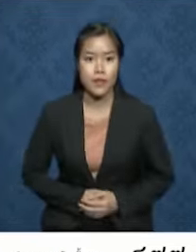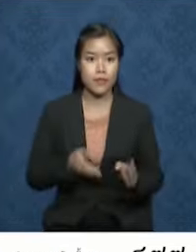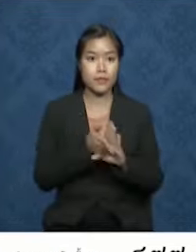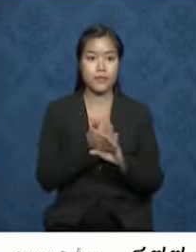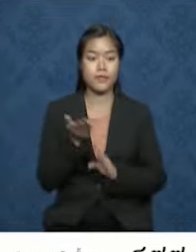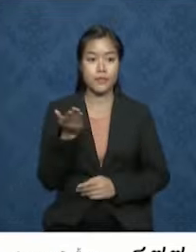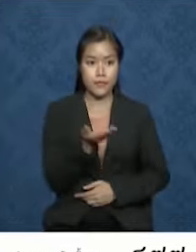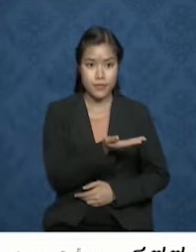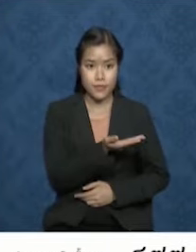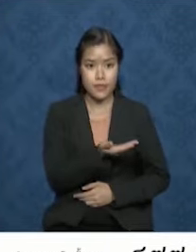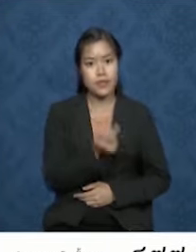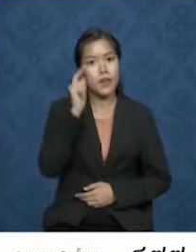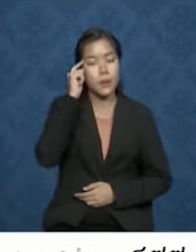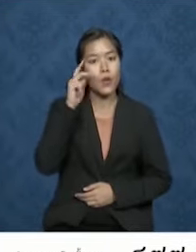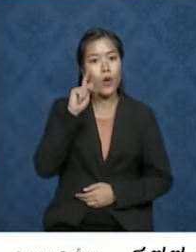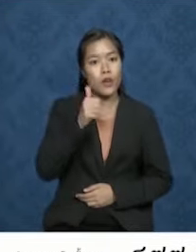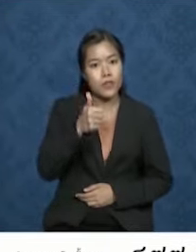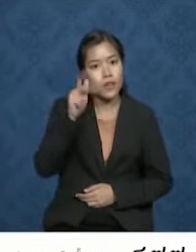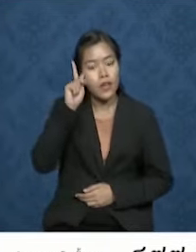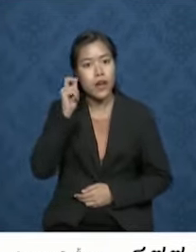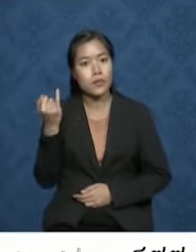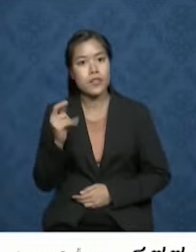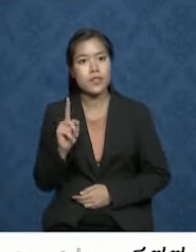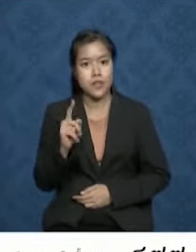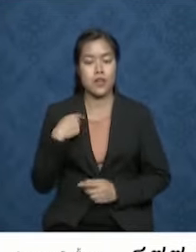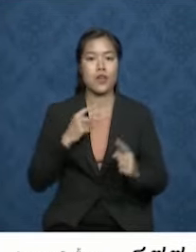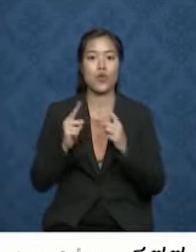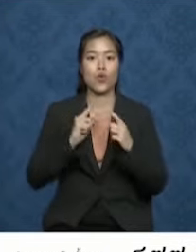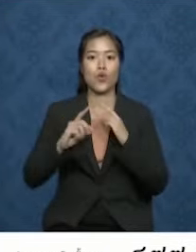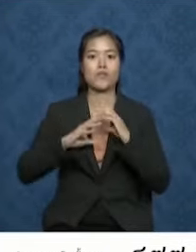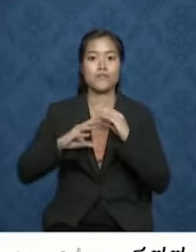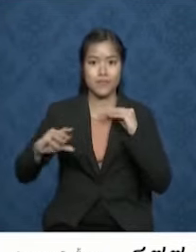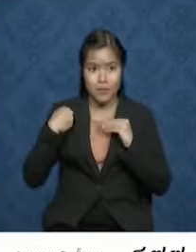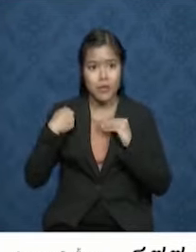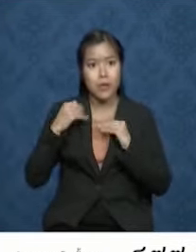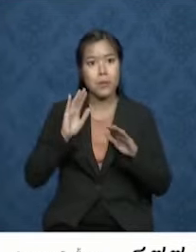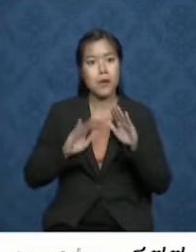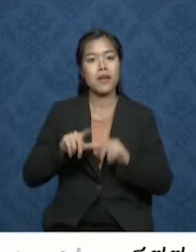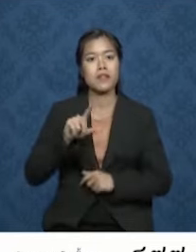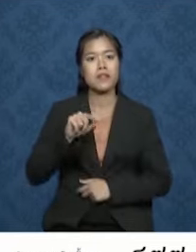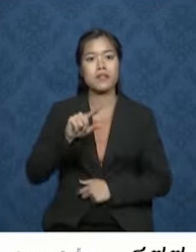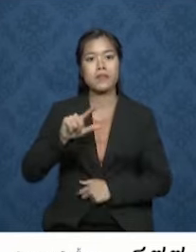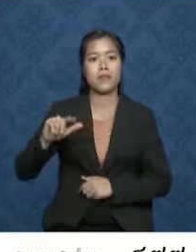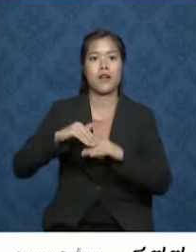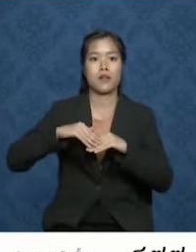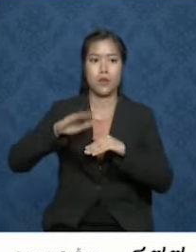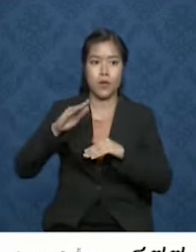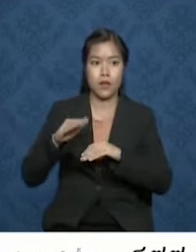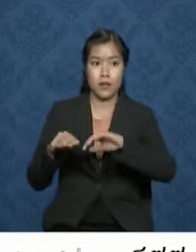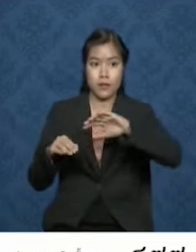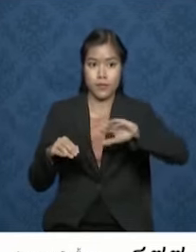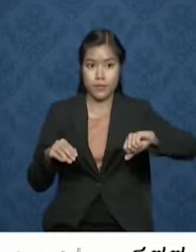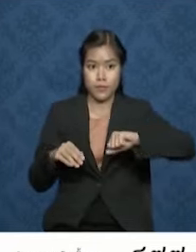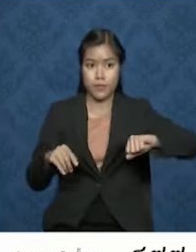ว่านี่เป็นข่าวดีหรือข่าวไม่ดีนะครับงานพูดคุยสันติสุขก็ยังมีอยู่นะครับหลักประมาณ 20กว่าล้านเองครับฝั่งซ้ายทำงานโดยสมชคือคณะ